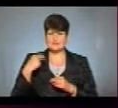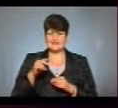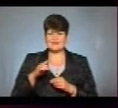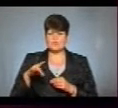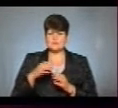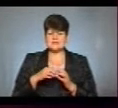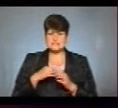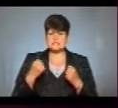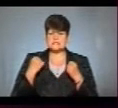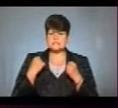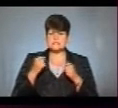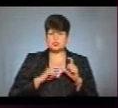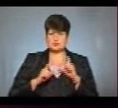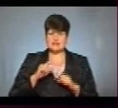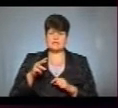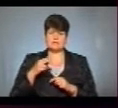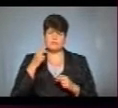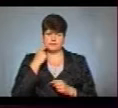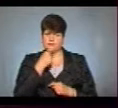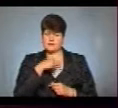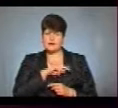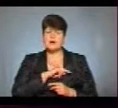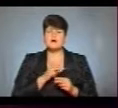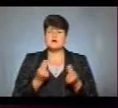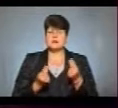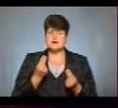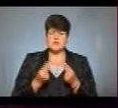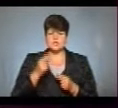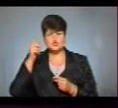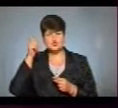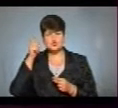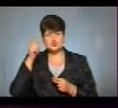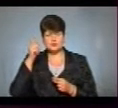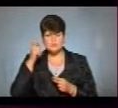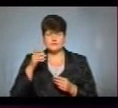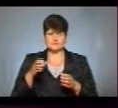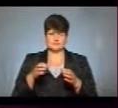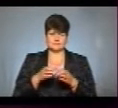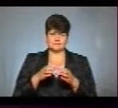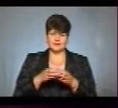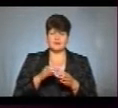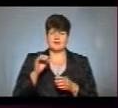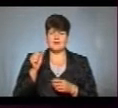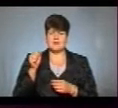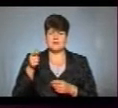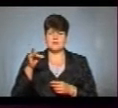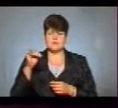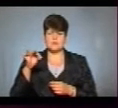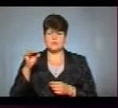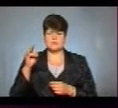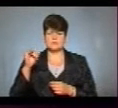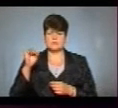серед студентів у Мадриді. Грали тернополяни з Чортківською «Агронивою». Перемогли з рахунком 3-2. Гра відбувалася на